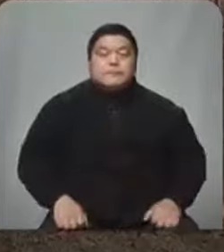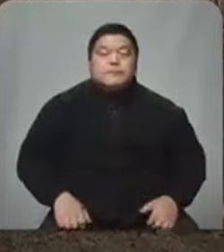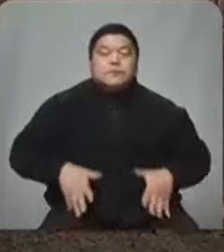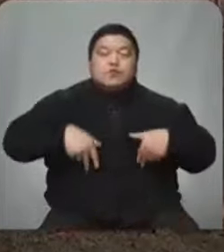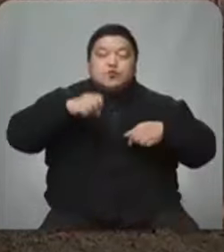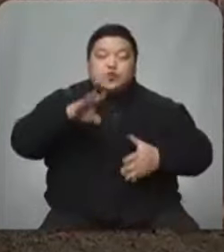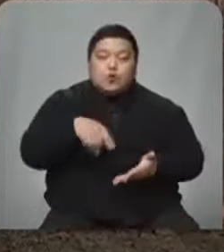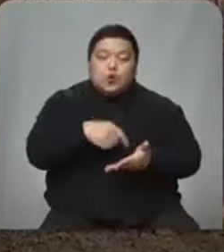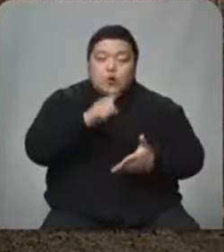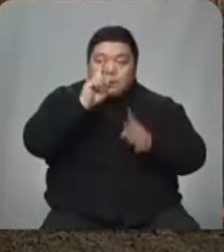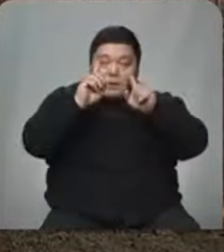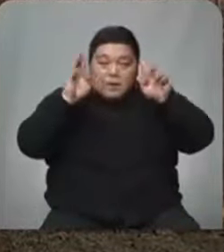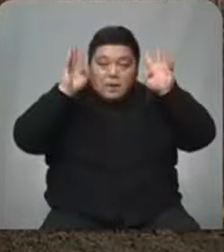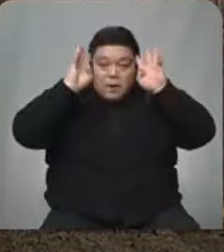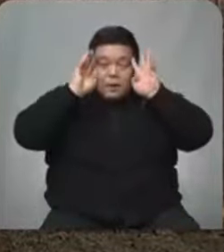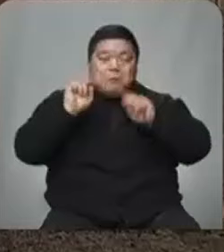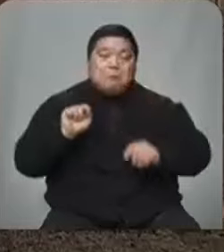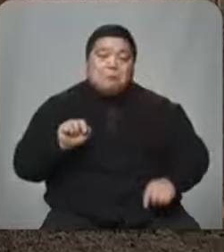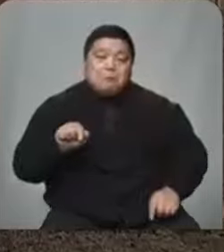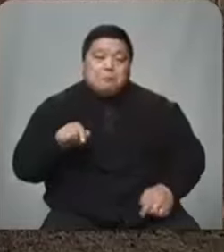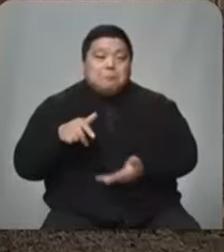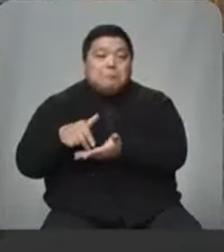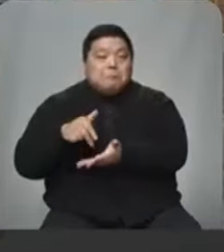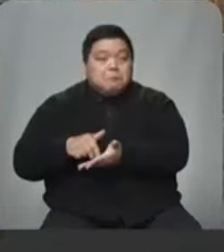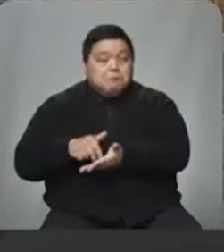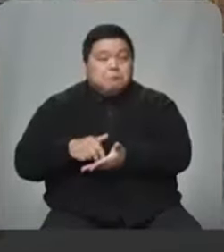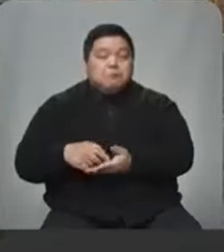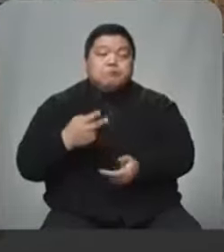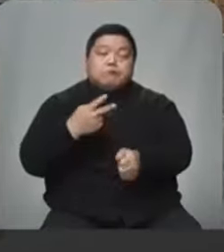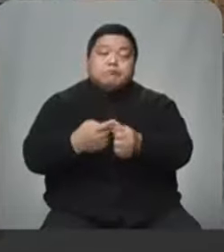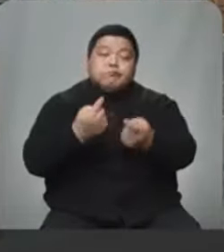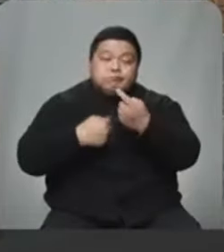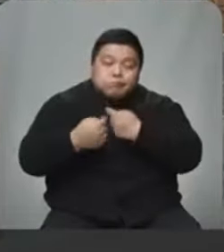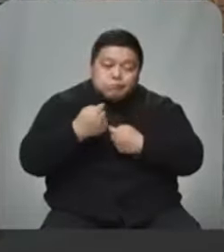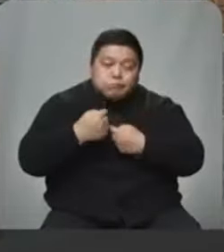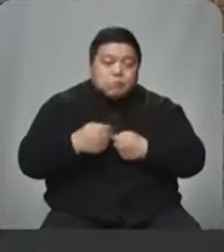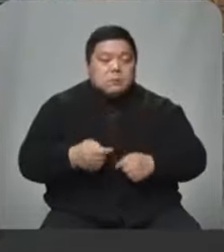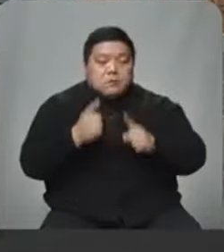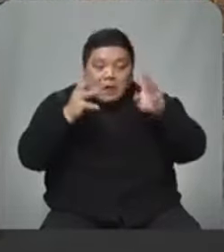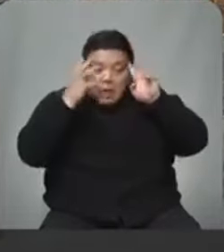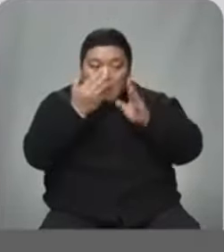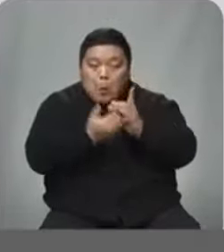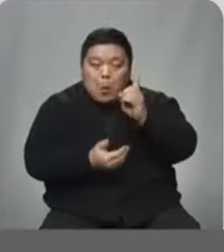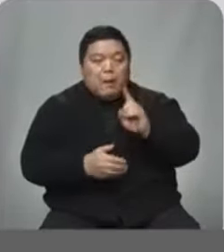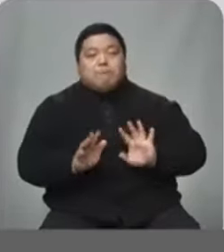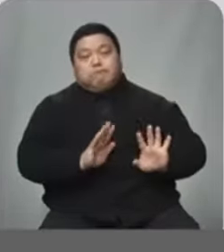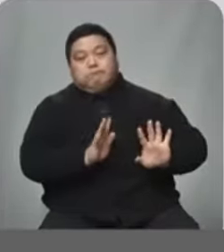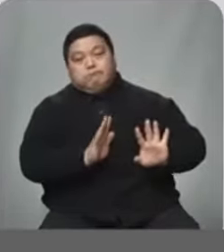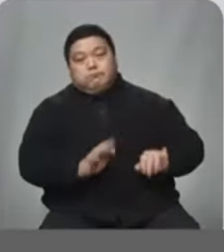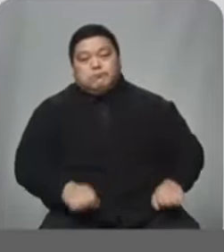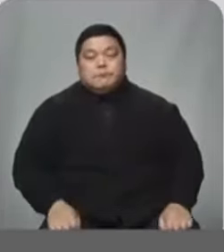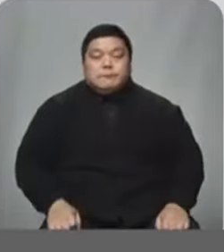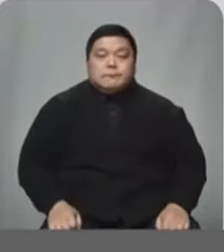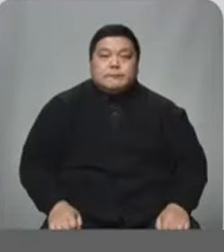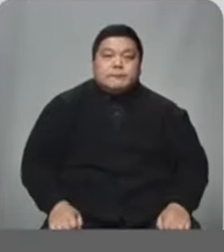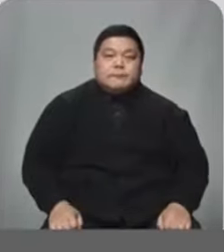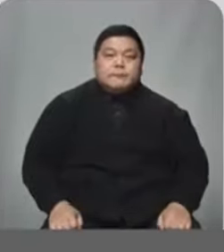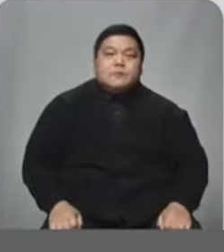거론되고 있는 춘천 교육대학교 2차 신청과 대학관 통합 모두 선을 긋고 있습니다